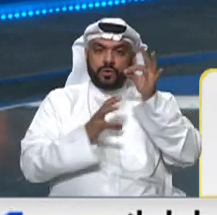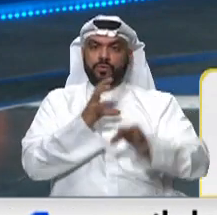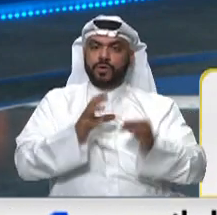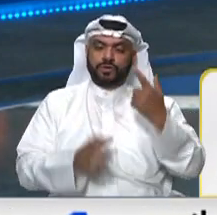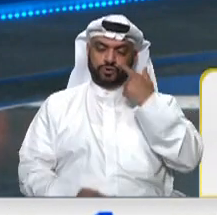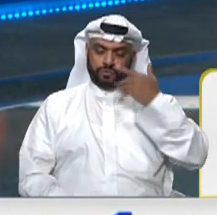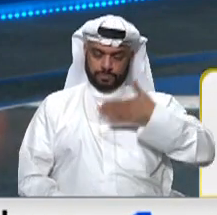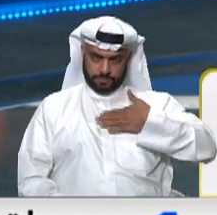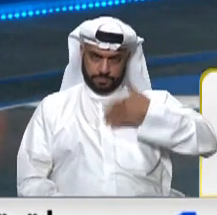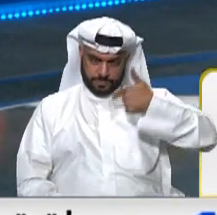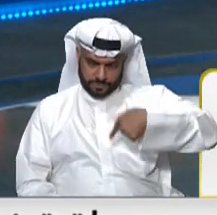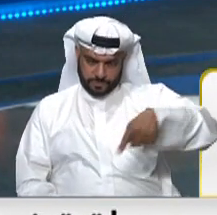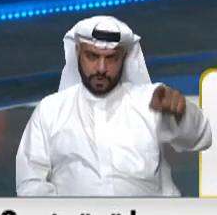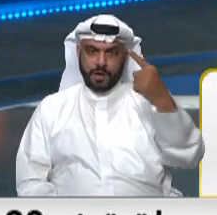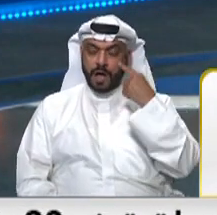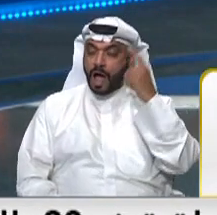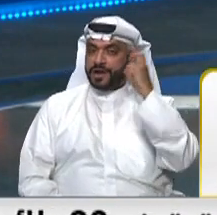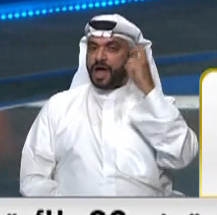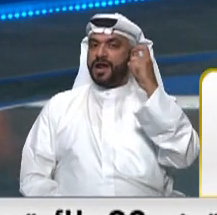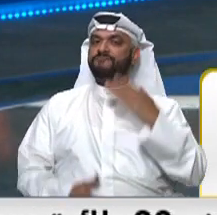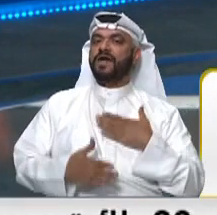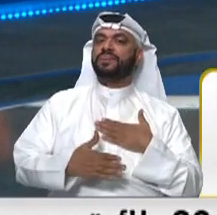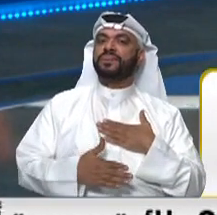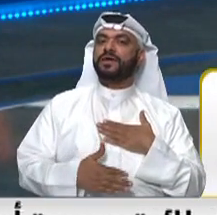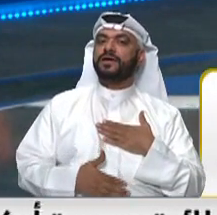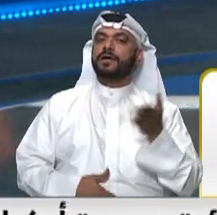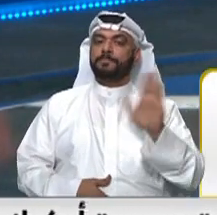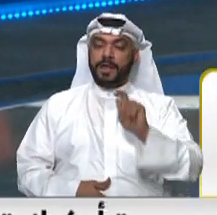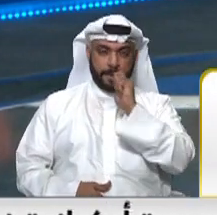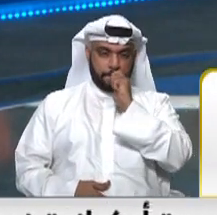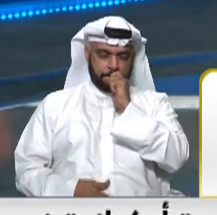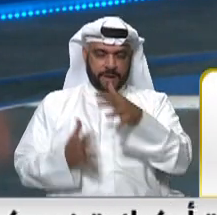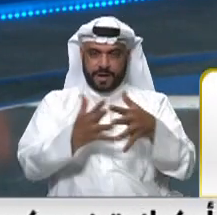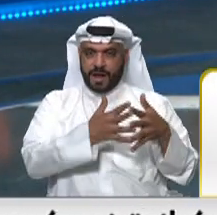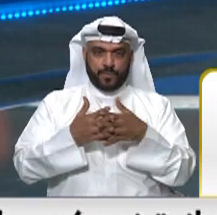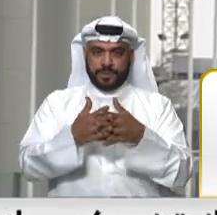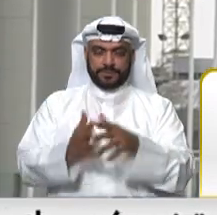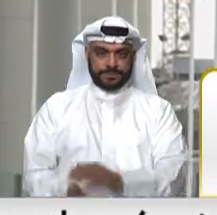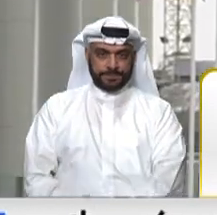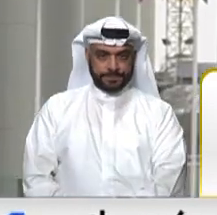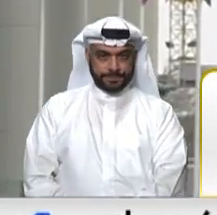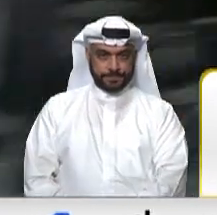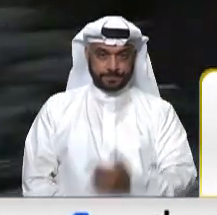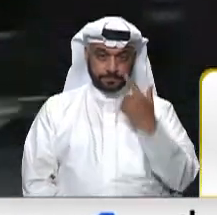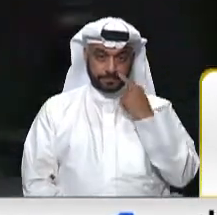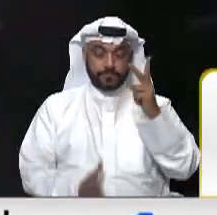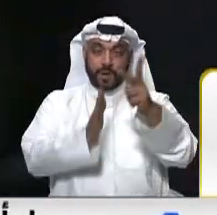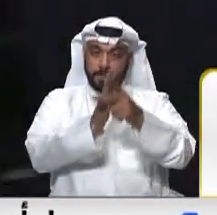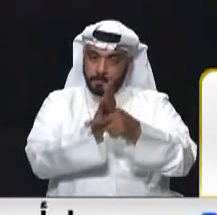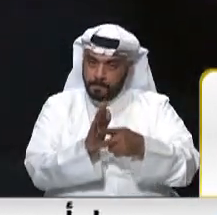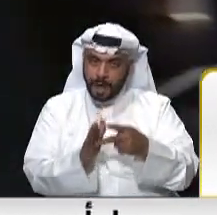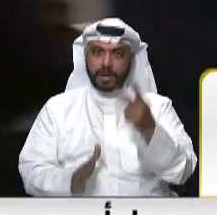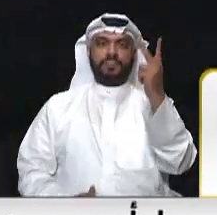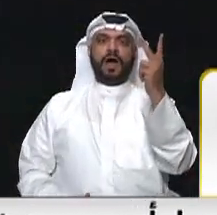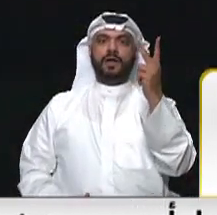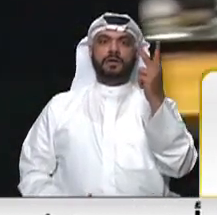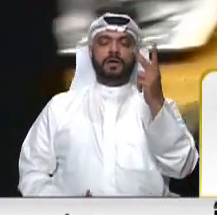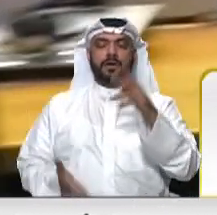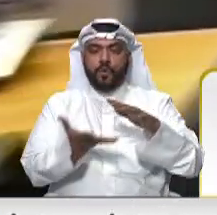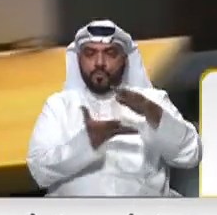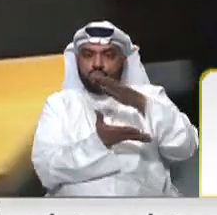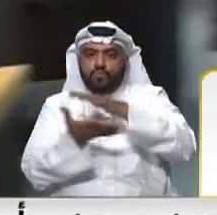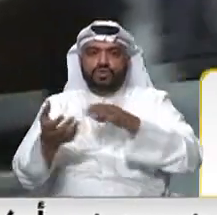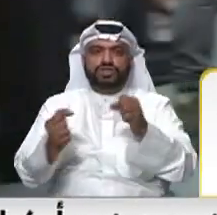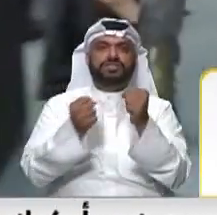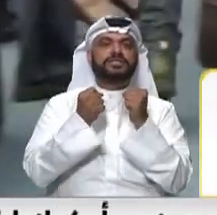للامم المتحده بالرغم من تحفظ الولايات المتحده عليه تصعيد جديد في الملف النووي الايراني